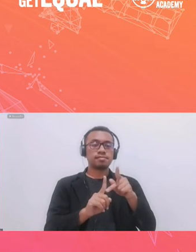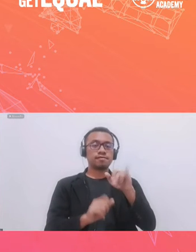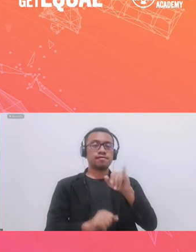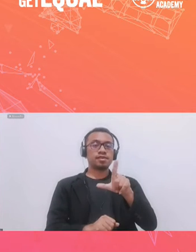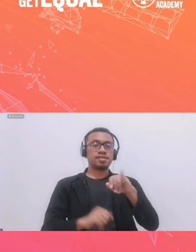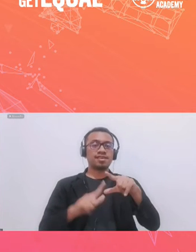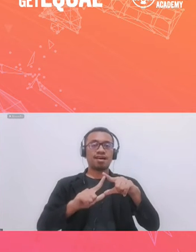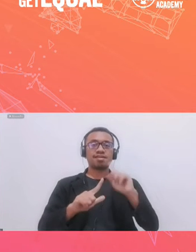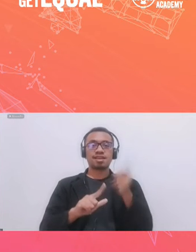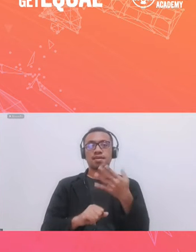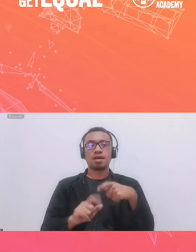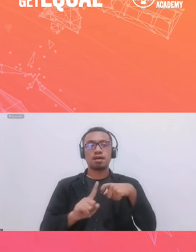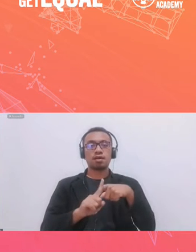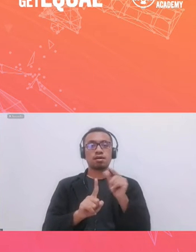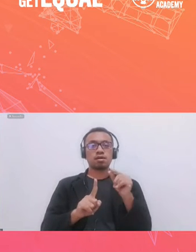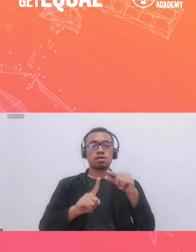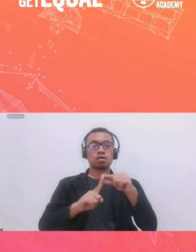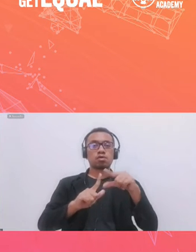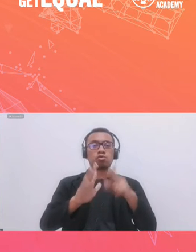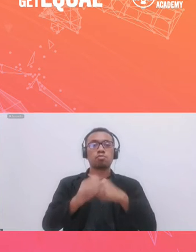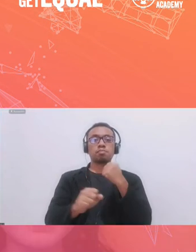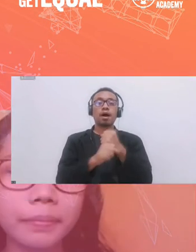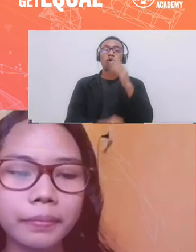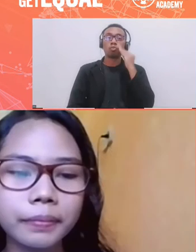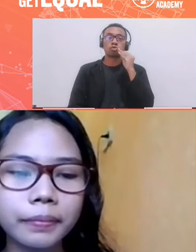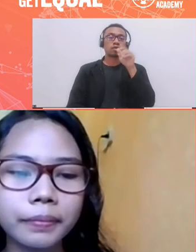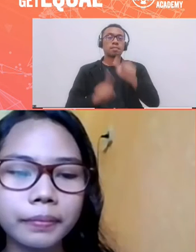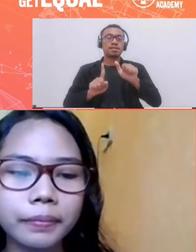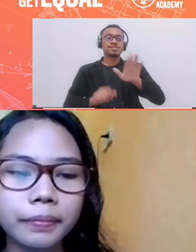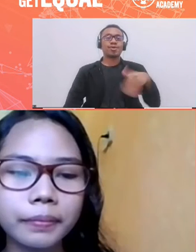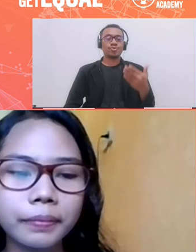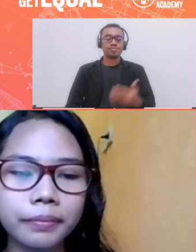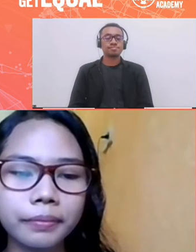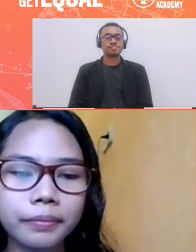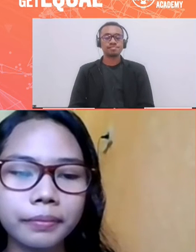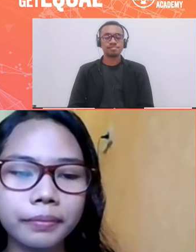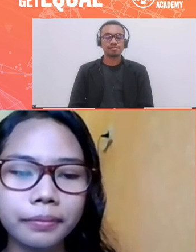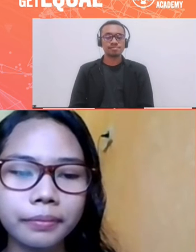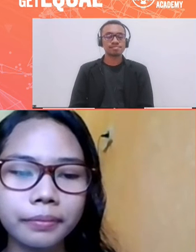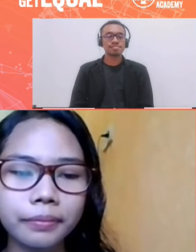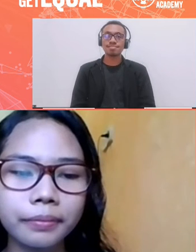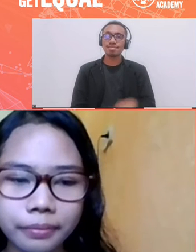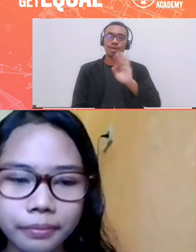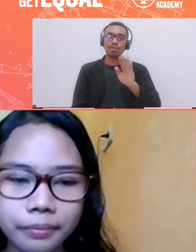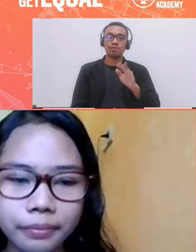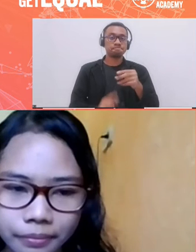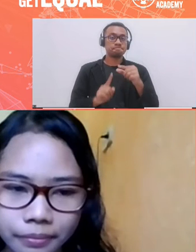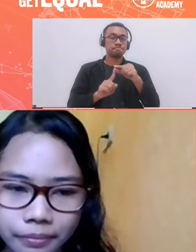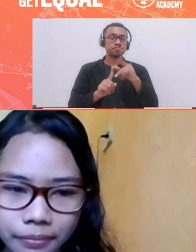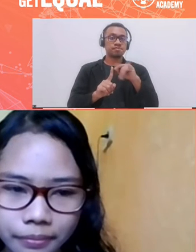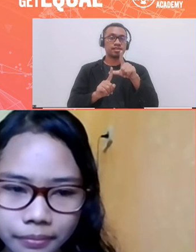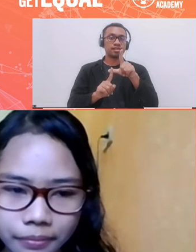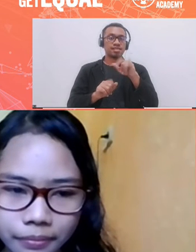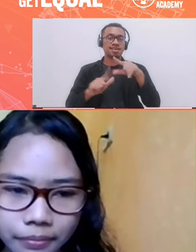dari Kupang. 16 tahun Filia. Halo Filia. Halo Kak. Selamat